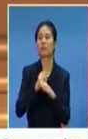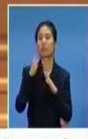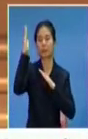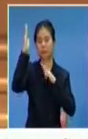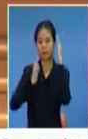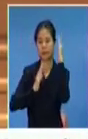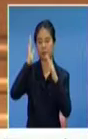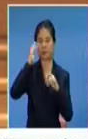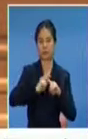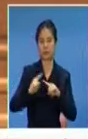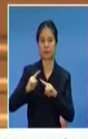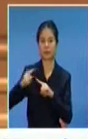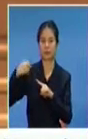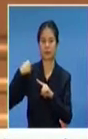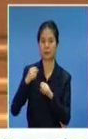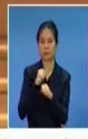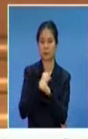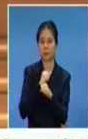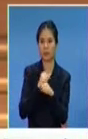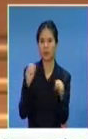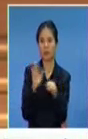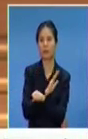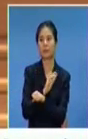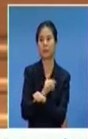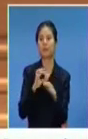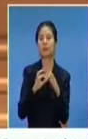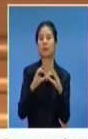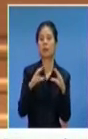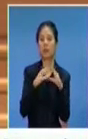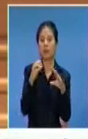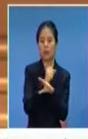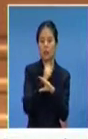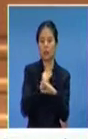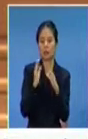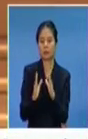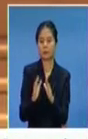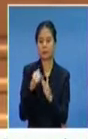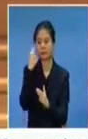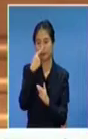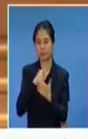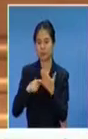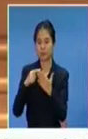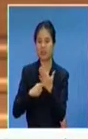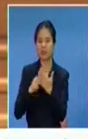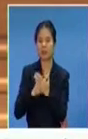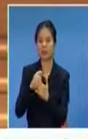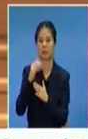ประชาธิปไตยเนี่ยต้องทำให้ครบทุกมิติทั้งพรรคการเมืองทั้งนักการเมืองและผู้มีสิทธิ์เลือกตั้ง